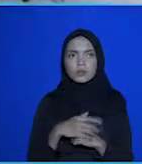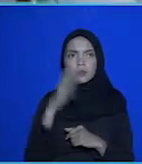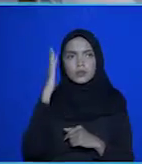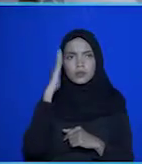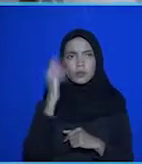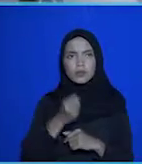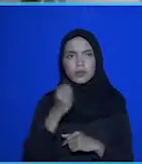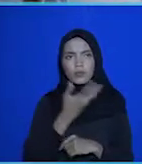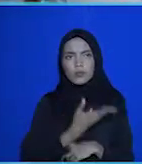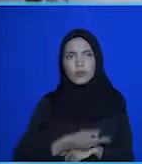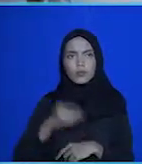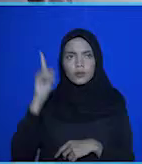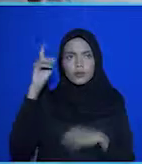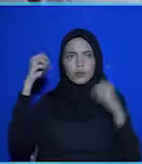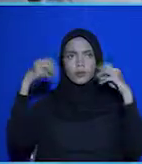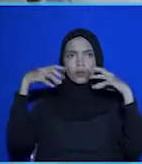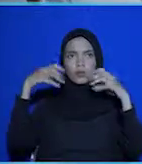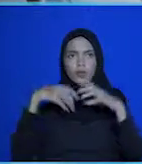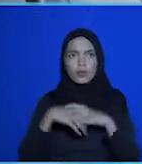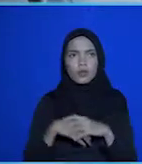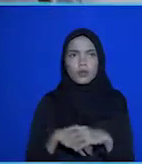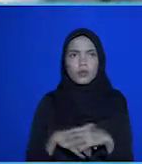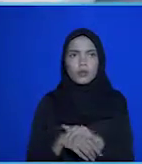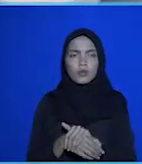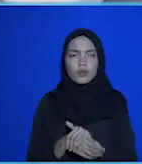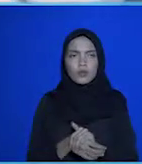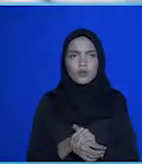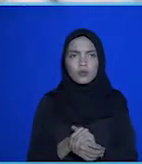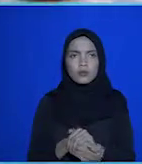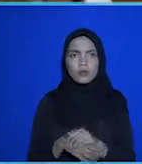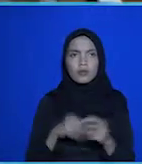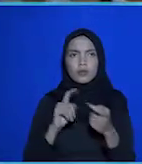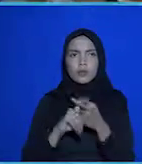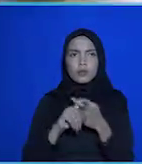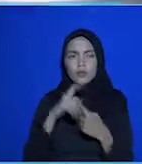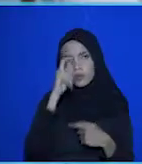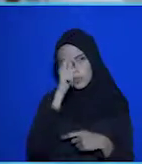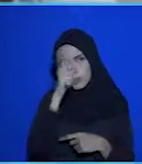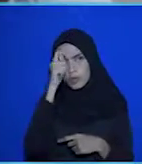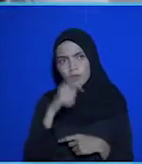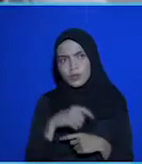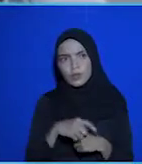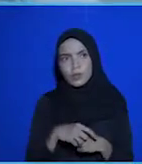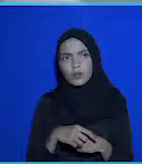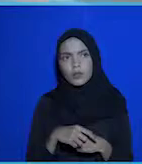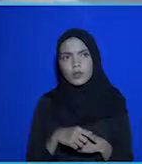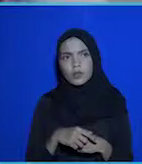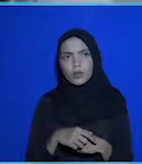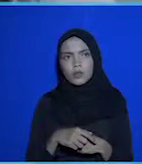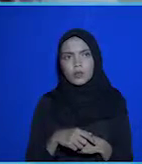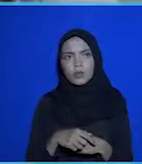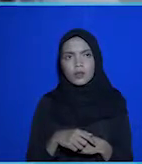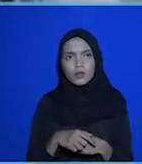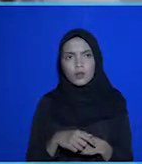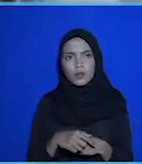Bismillahirrahmanirrahim. Assalamualaikum warahmatullahi wabarakatuh. Rekan-rekan narasumber yang kami hormati, teman-teman semuanya, terutama